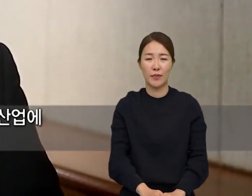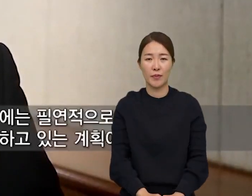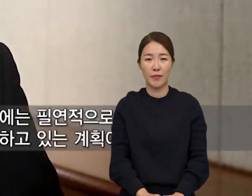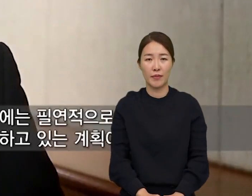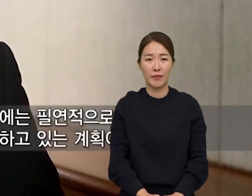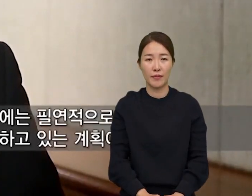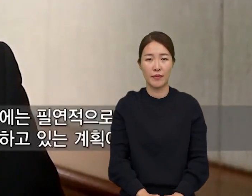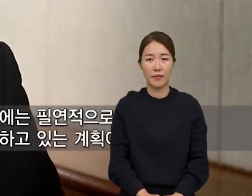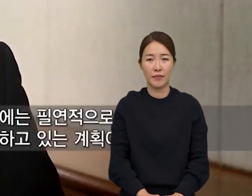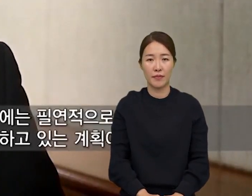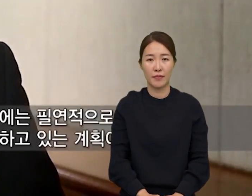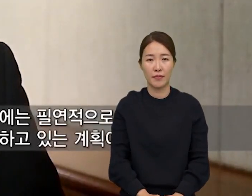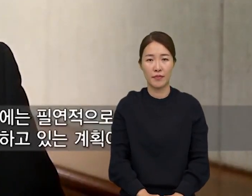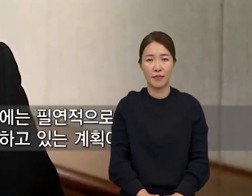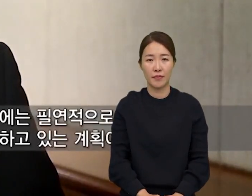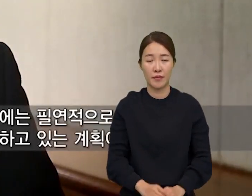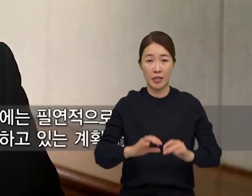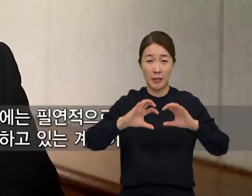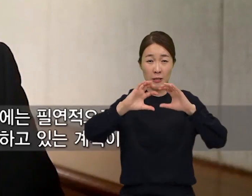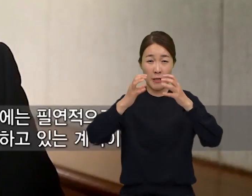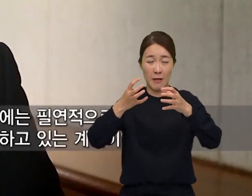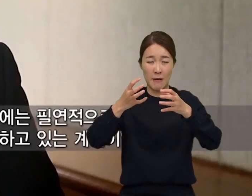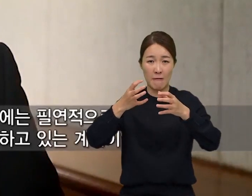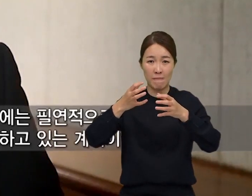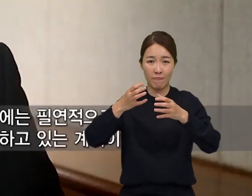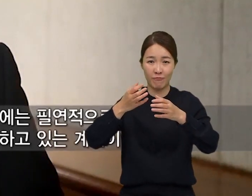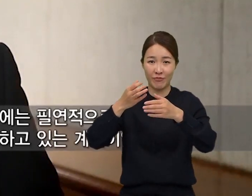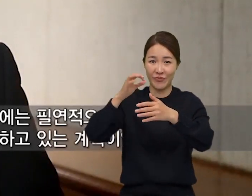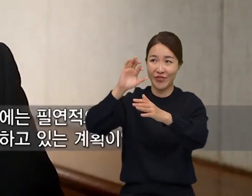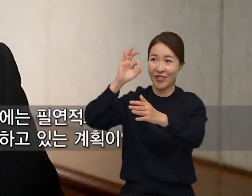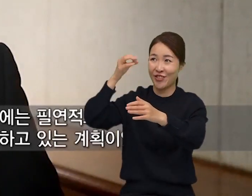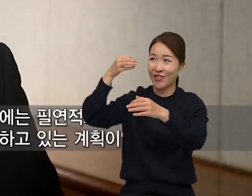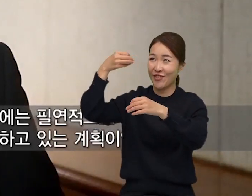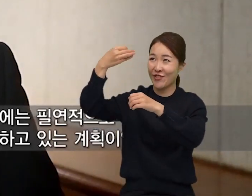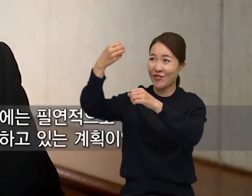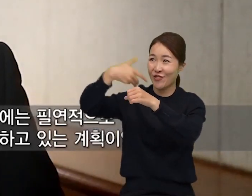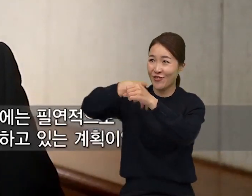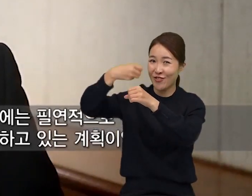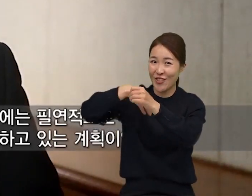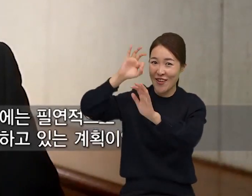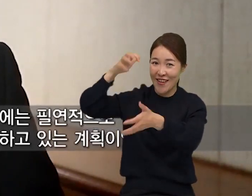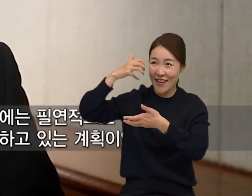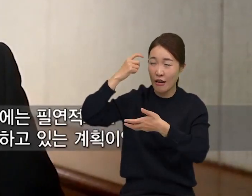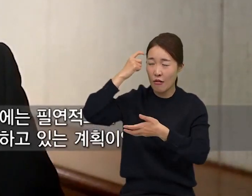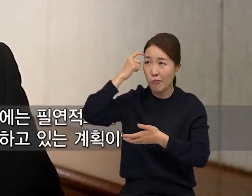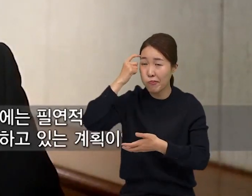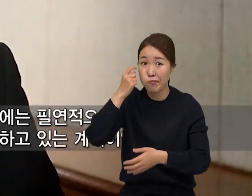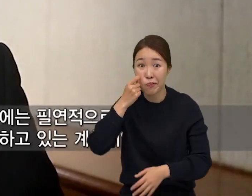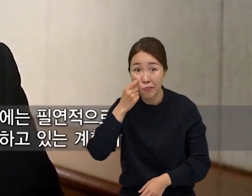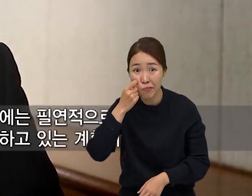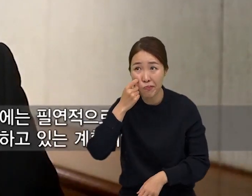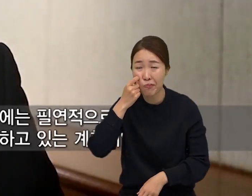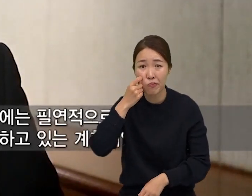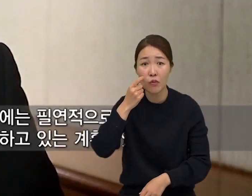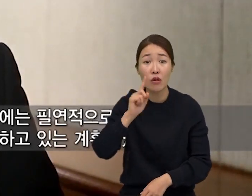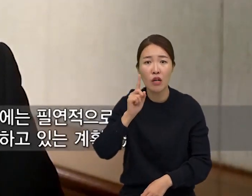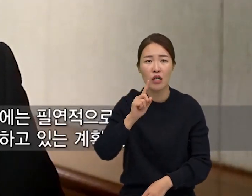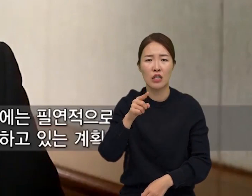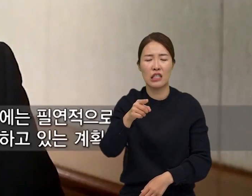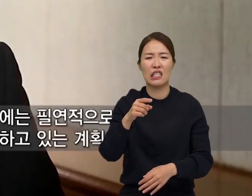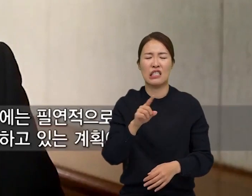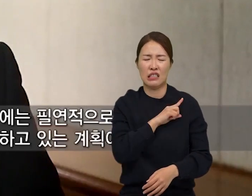때문에 세계 수요가 예상보다 못할 경우에는